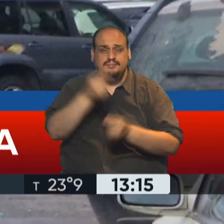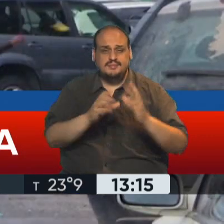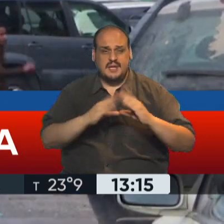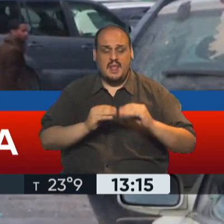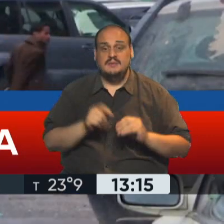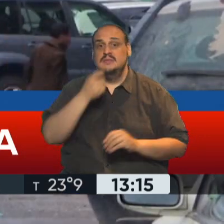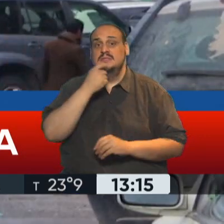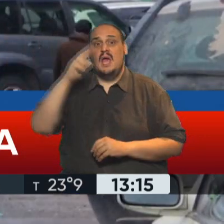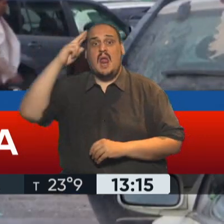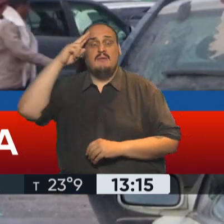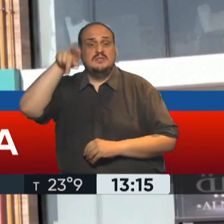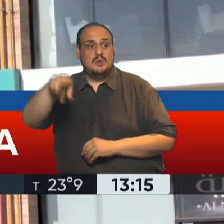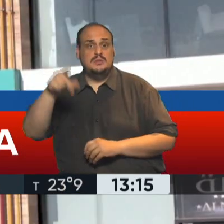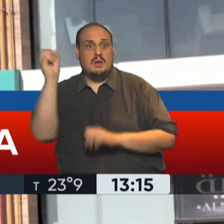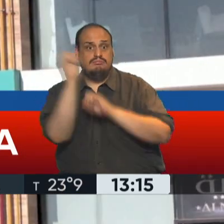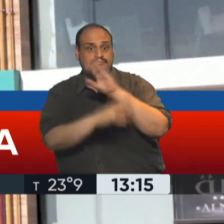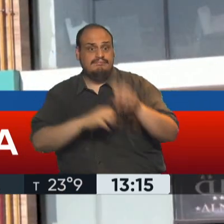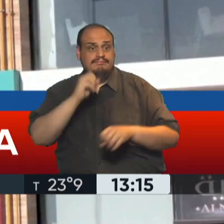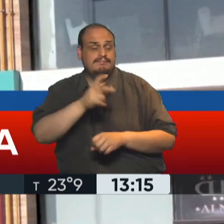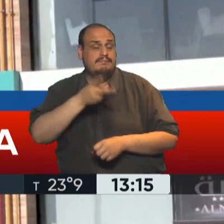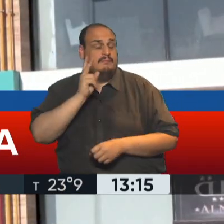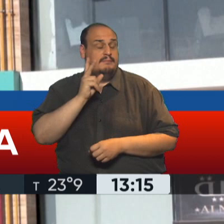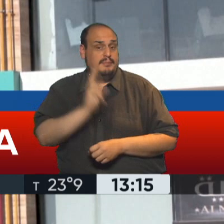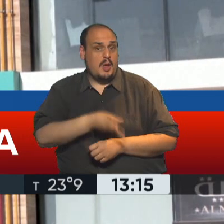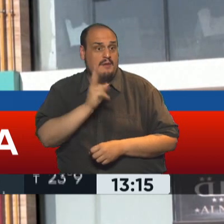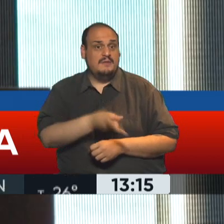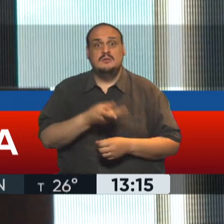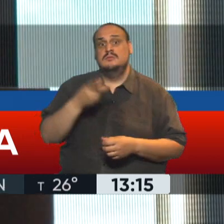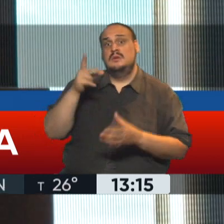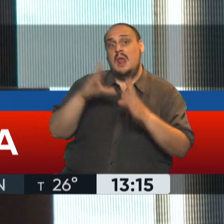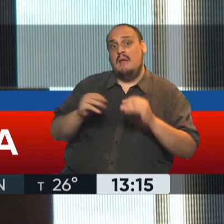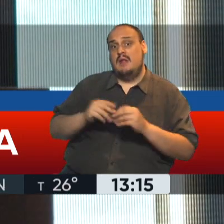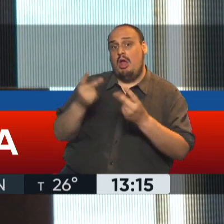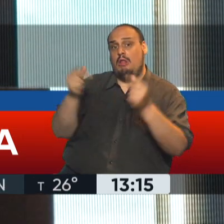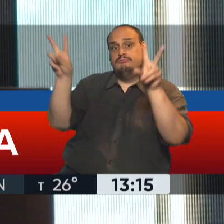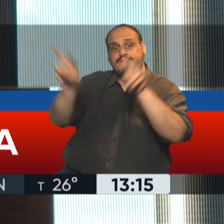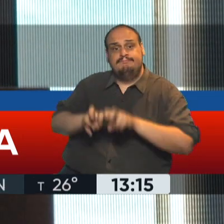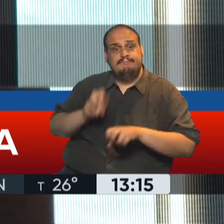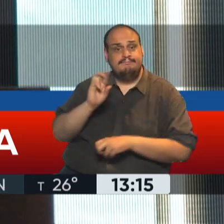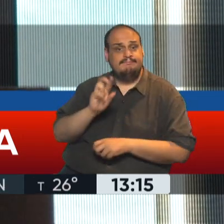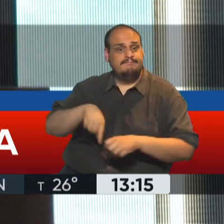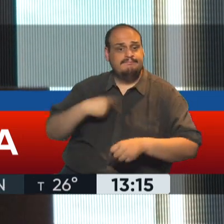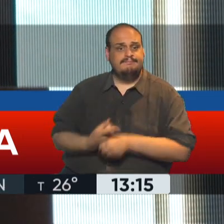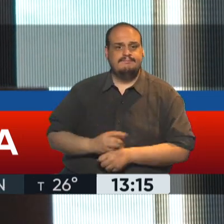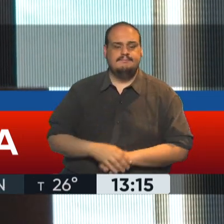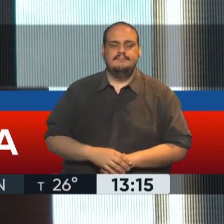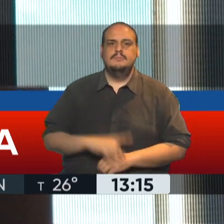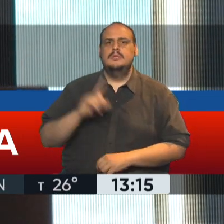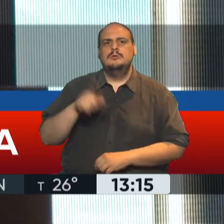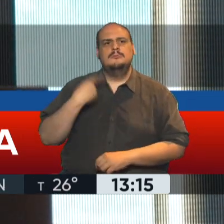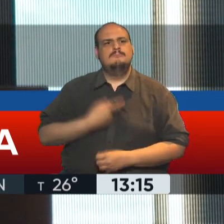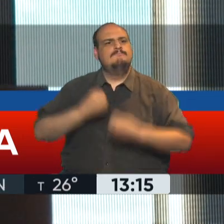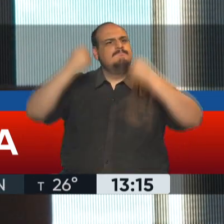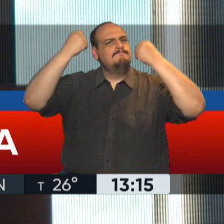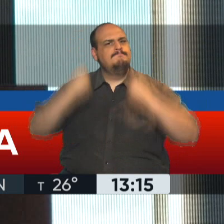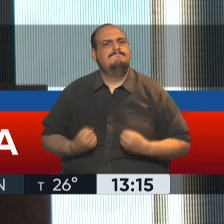esos envíos, le quitaría al Líbano una de sus últimas fuentes de dólares. إننا عازمون على معالجة ملف